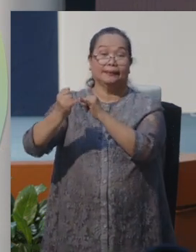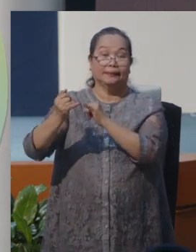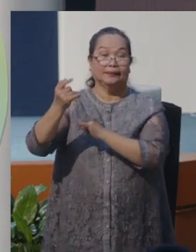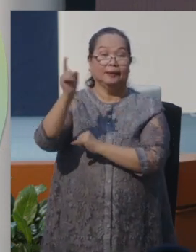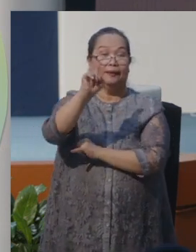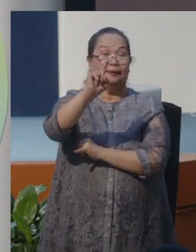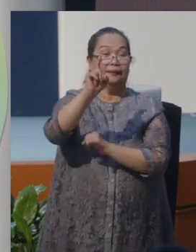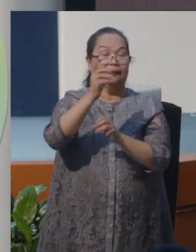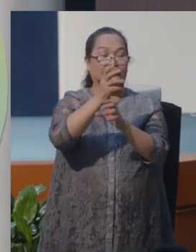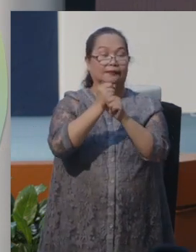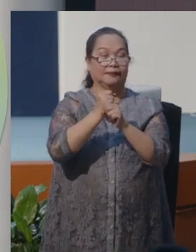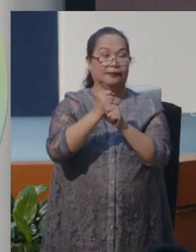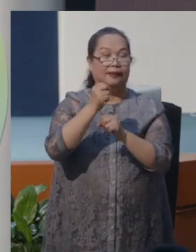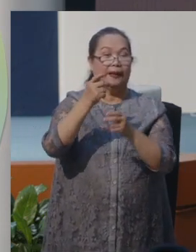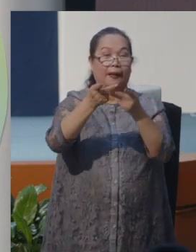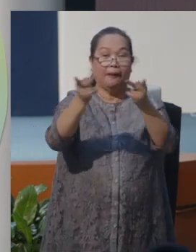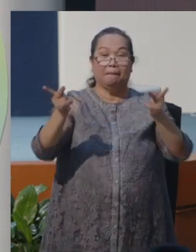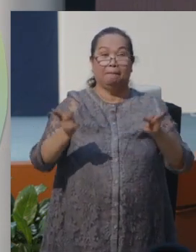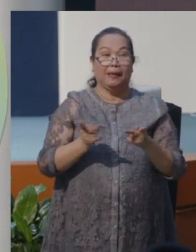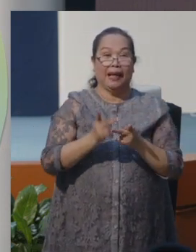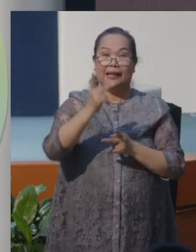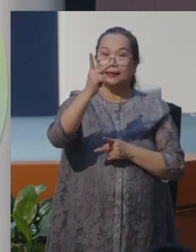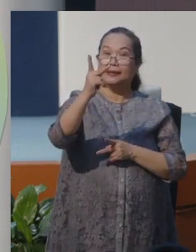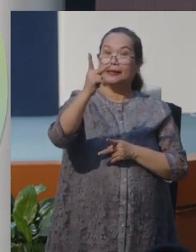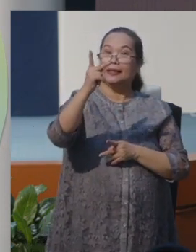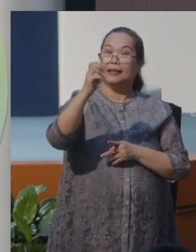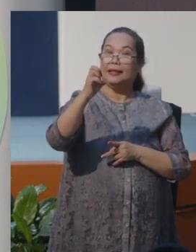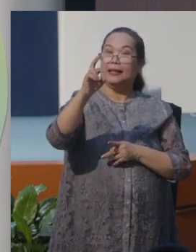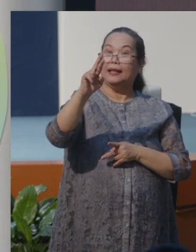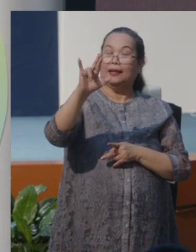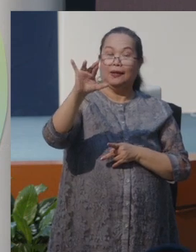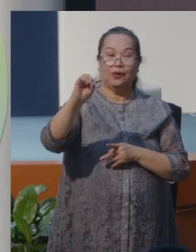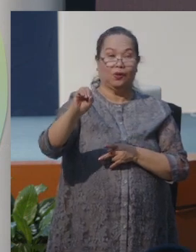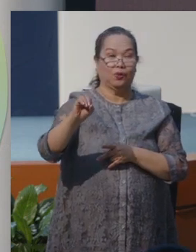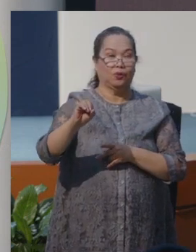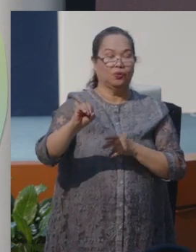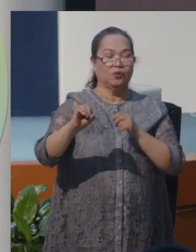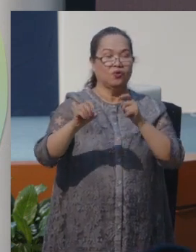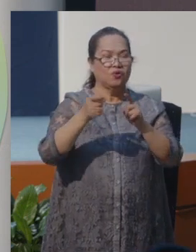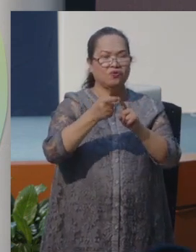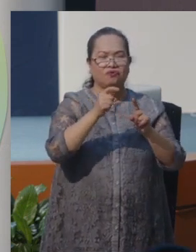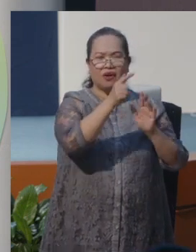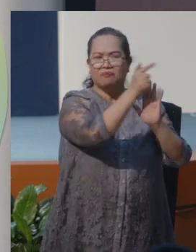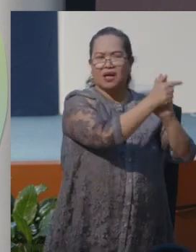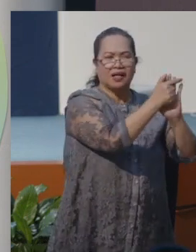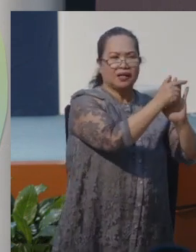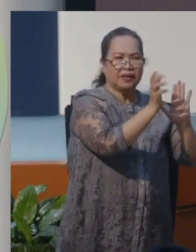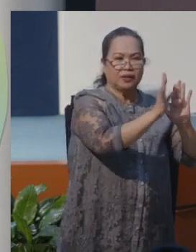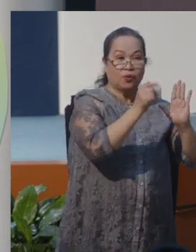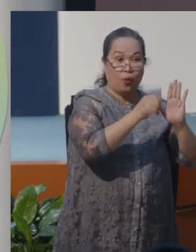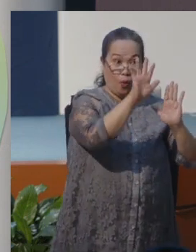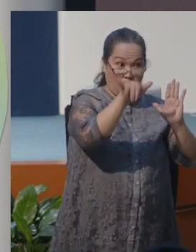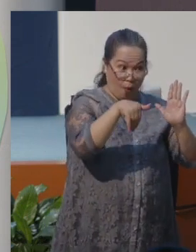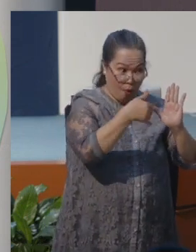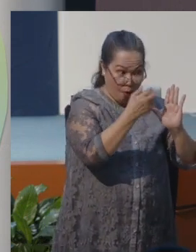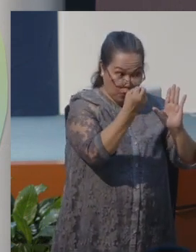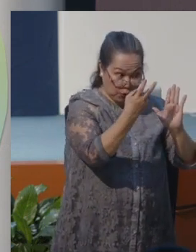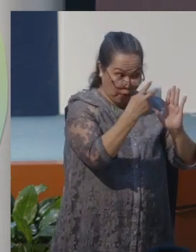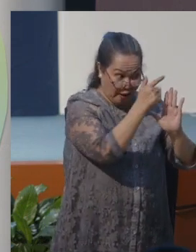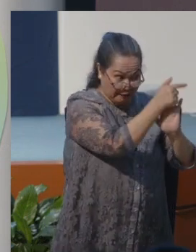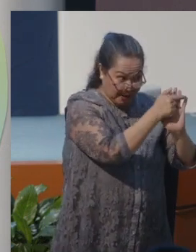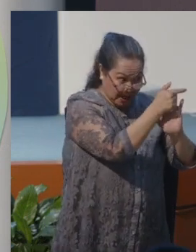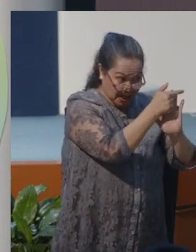sa Kerioth, sa southern Judea. Siya lang po ang hindi Galilean. Doon sa 12, siya lang ang